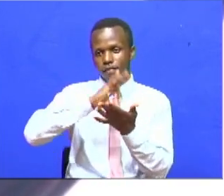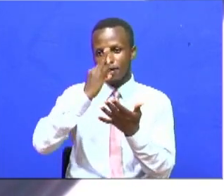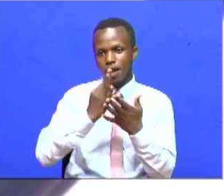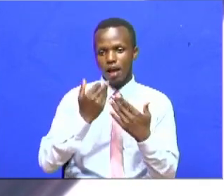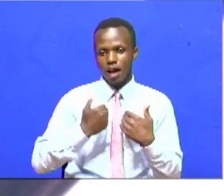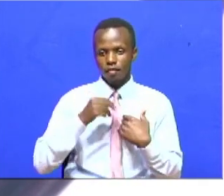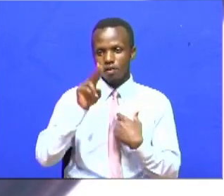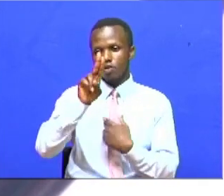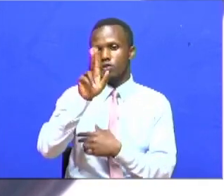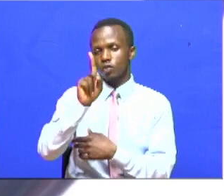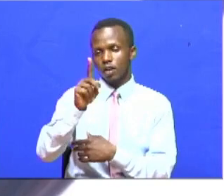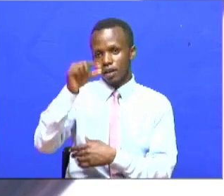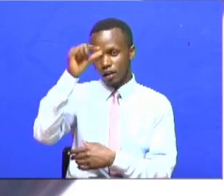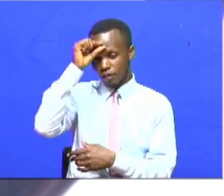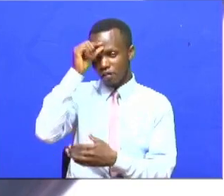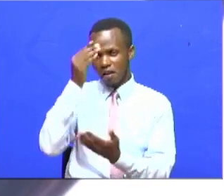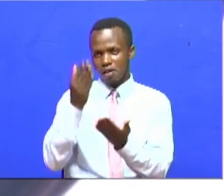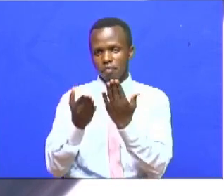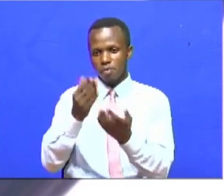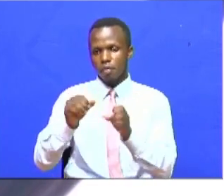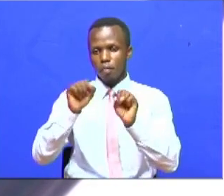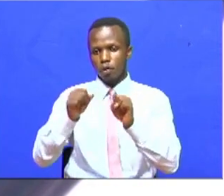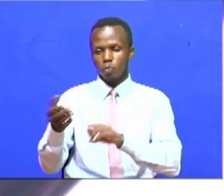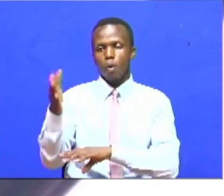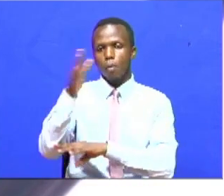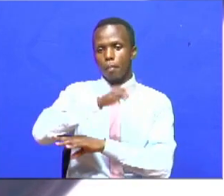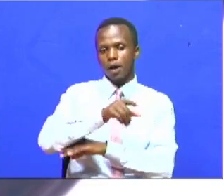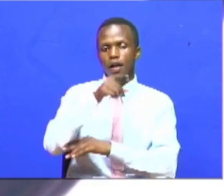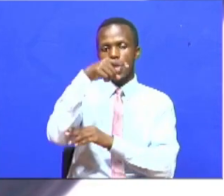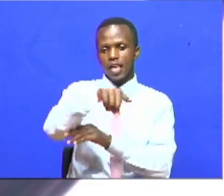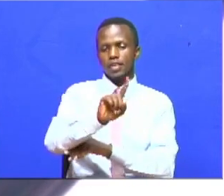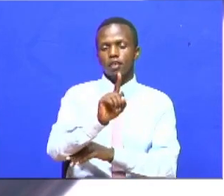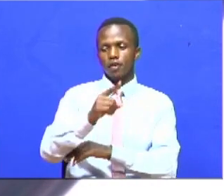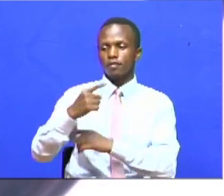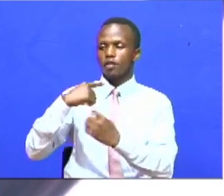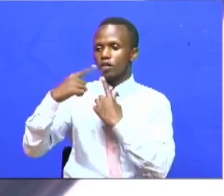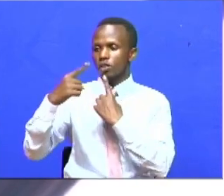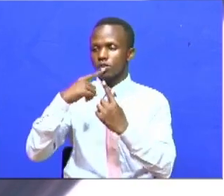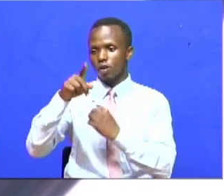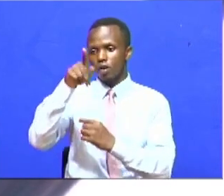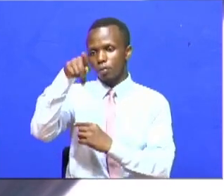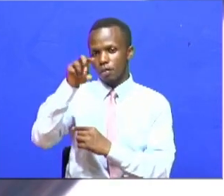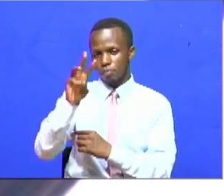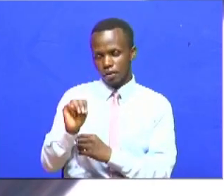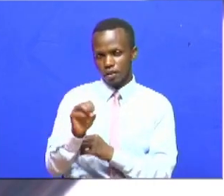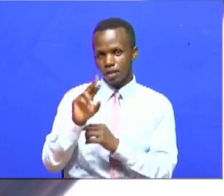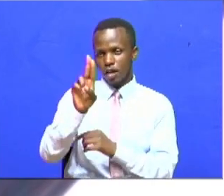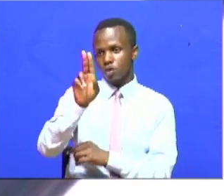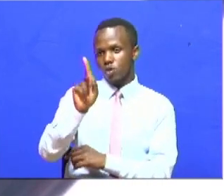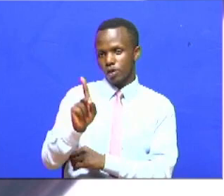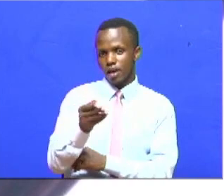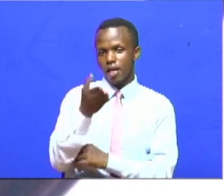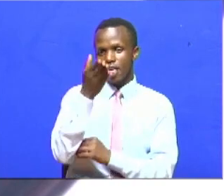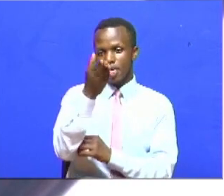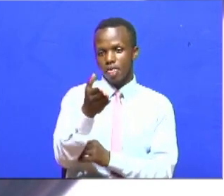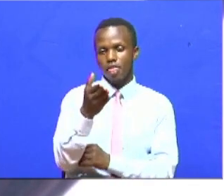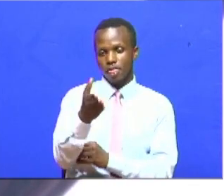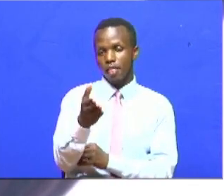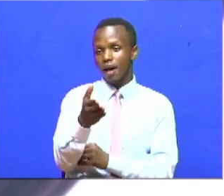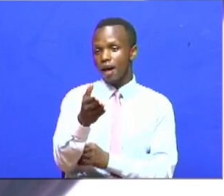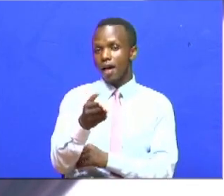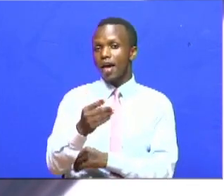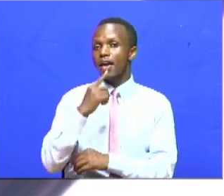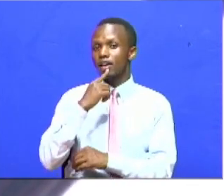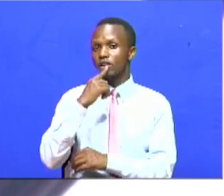UK government ilikuwa karibu irudishwe. Wewe mwenyewe uliongea na Prime Minister wa UK mkiwa Sharm el-Sheikh na